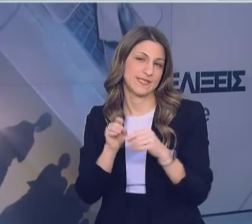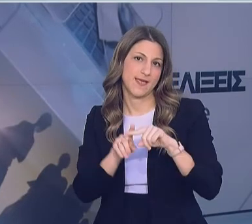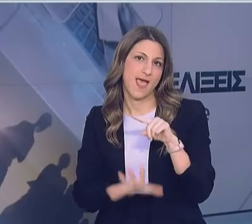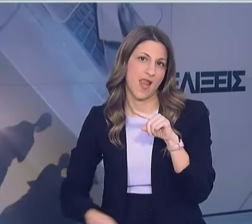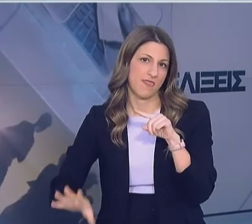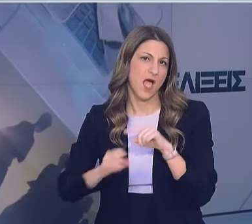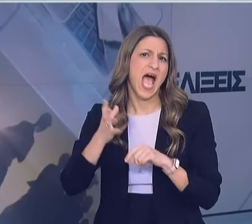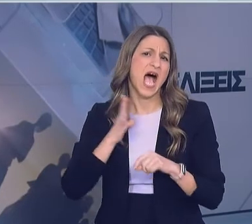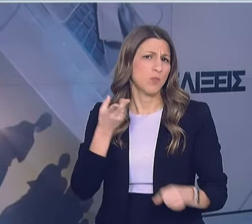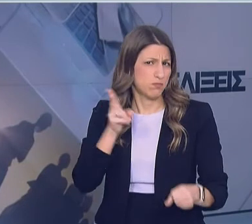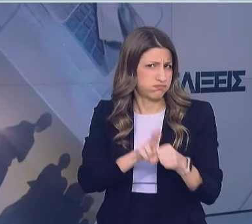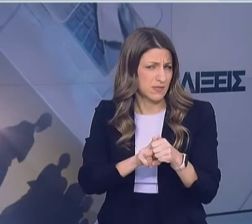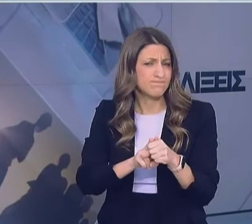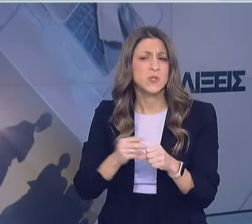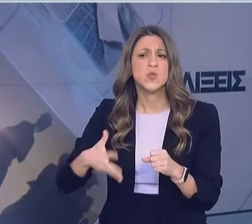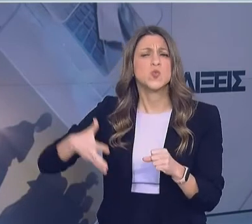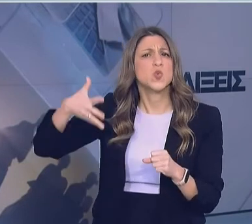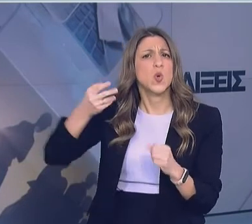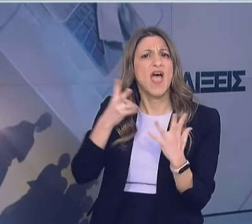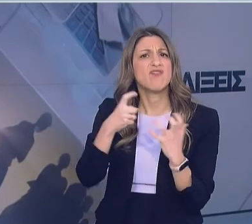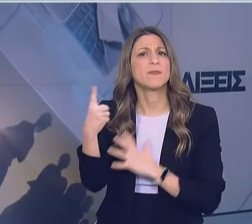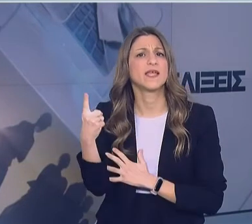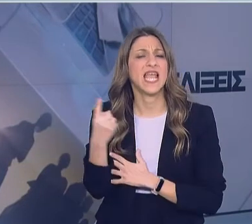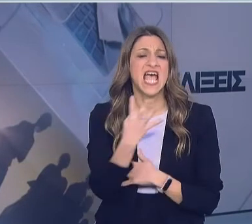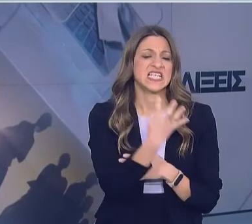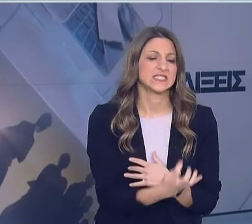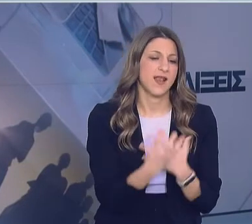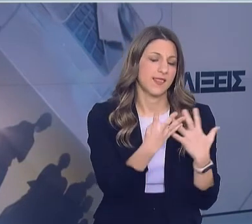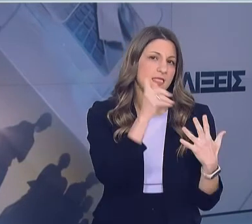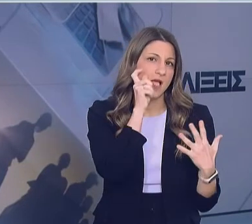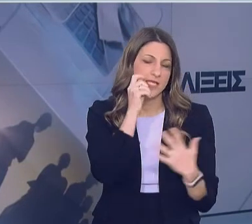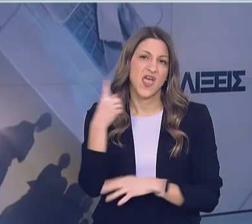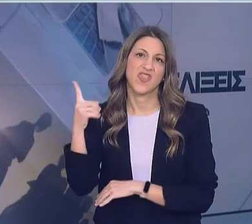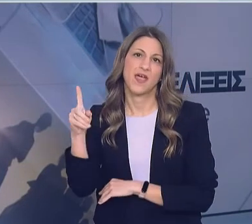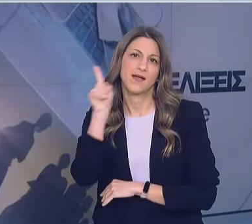θανόντων συμπολιτών μας είναι τα 71 έτη, με 49 άντρες και 10 γυναίκες.